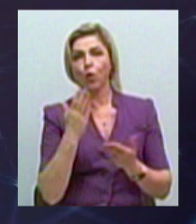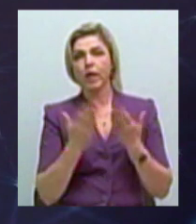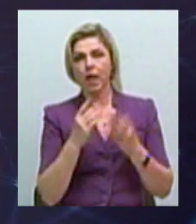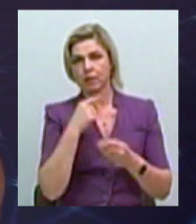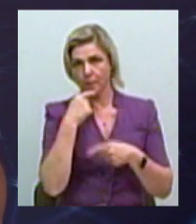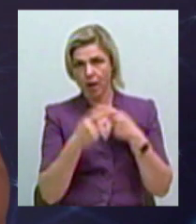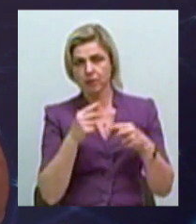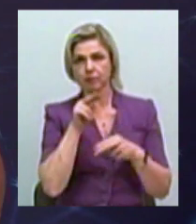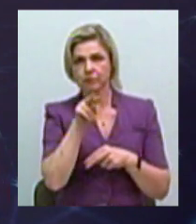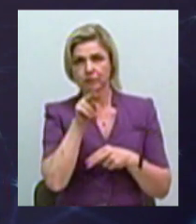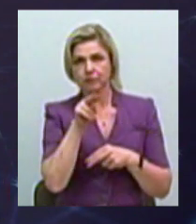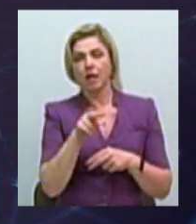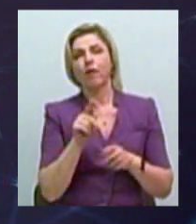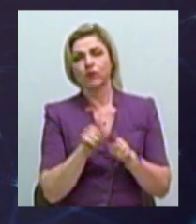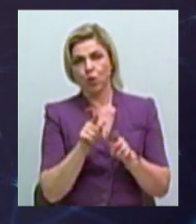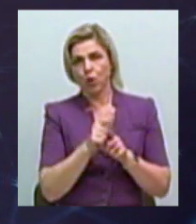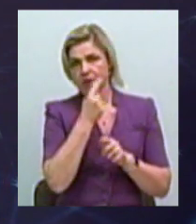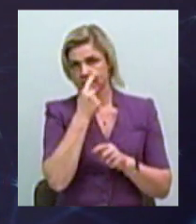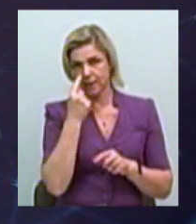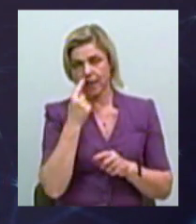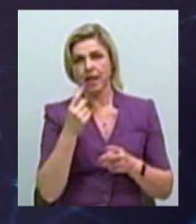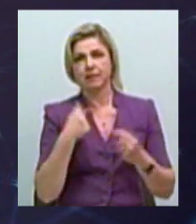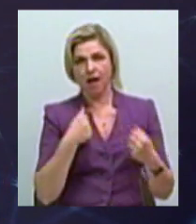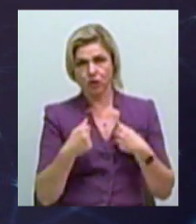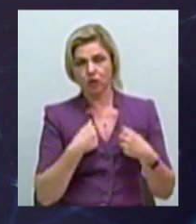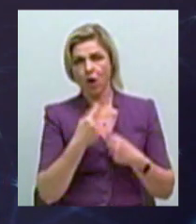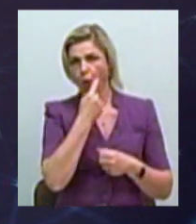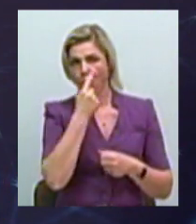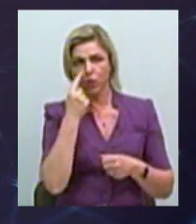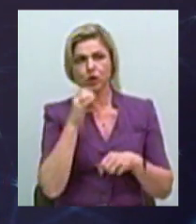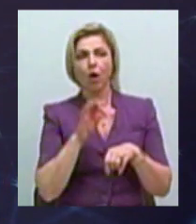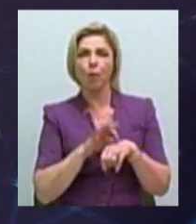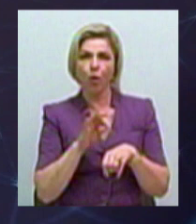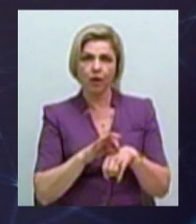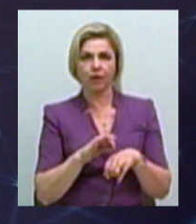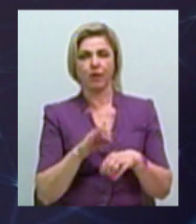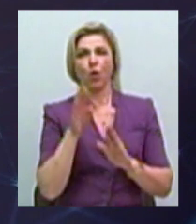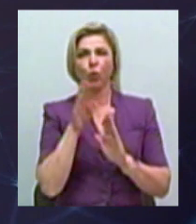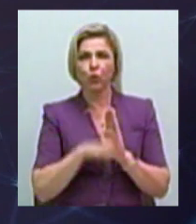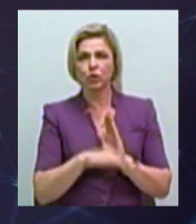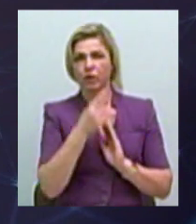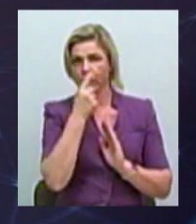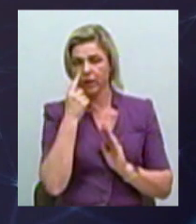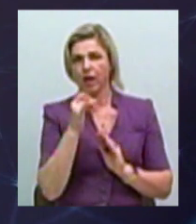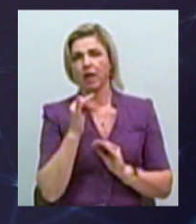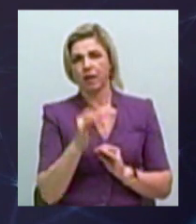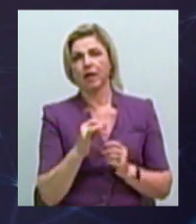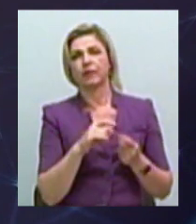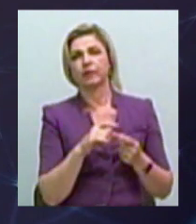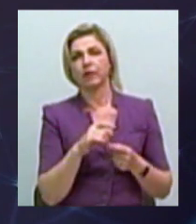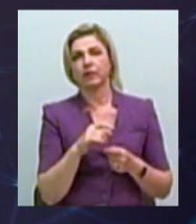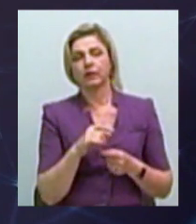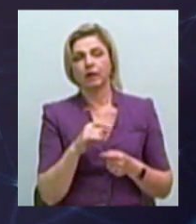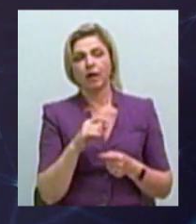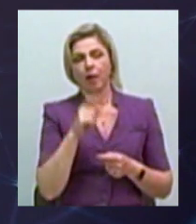одному об'єкті, то відповідно все одно зір страждає. Очі починають боліти, хворіти, ми маємо негативні наслідки для зору,